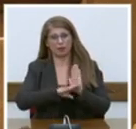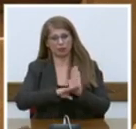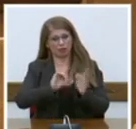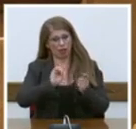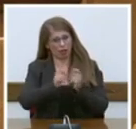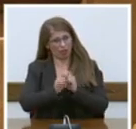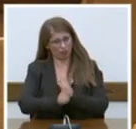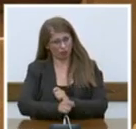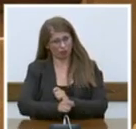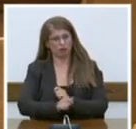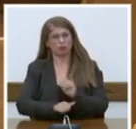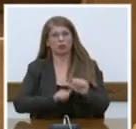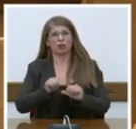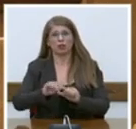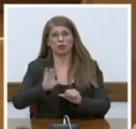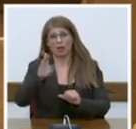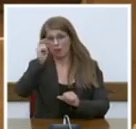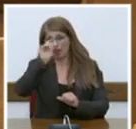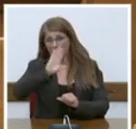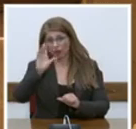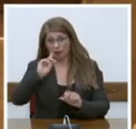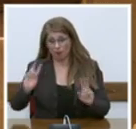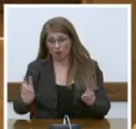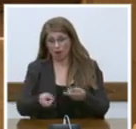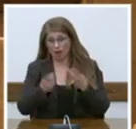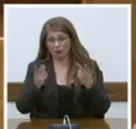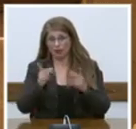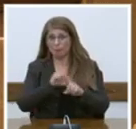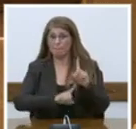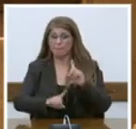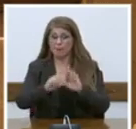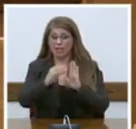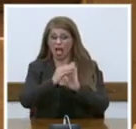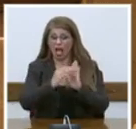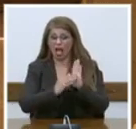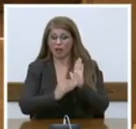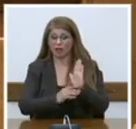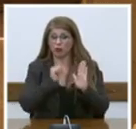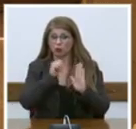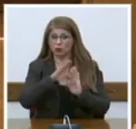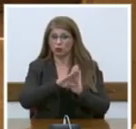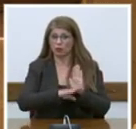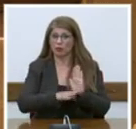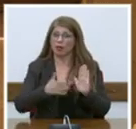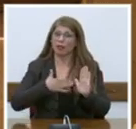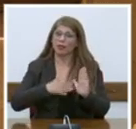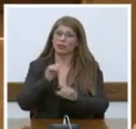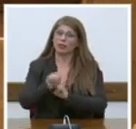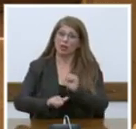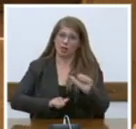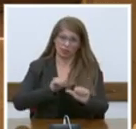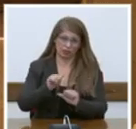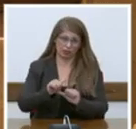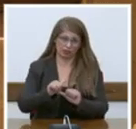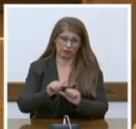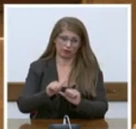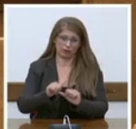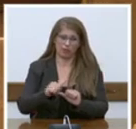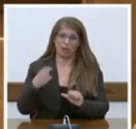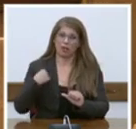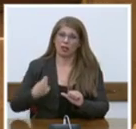αναθεώρηση. Είναι απαράδεκτο να μην αποκαλύπτεται ποια άρθρα του Συντάγματος θέλετε να αναθεωρήσετε. Η